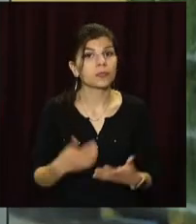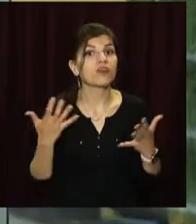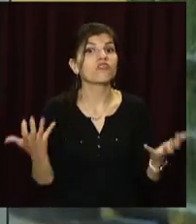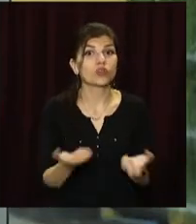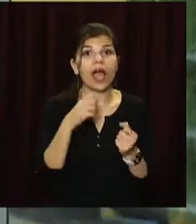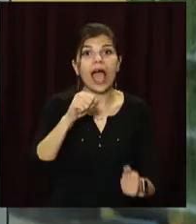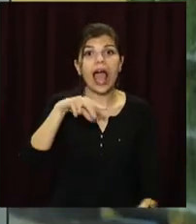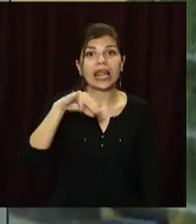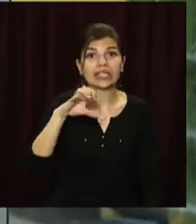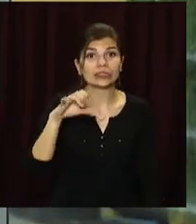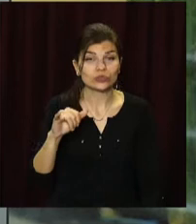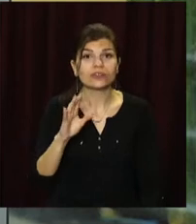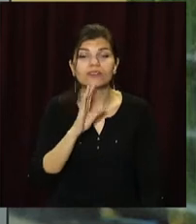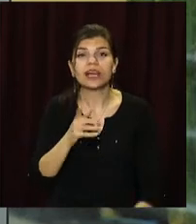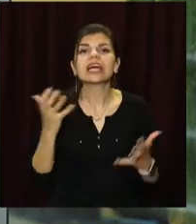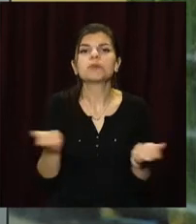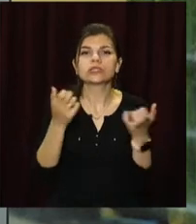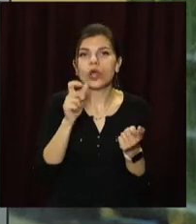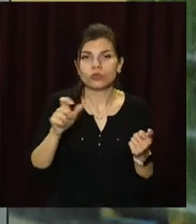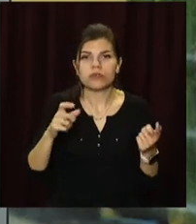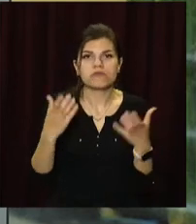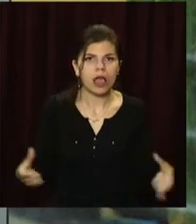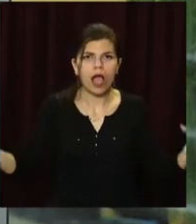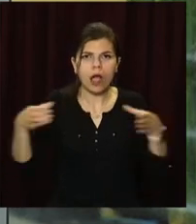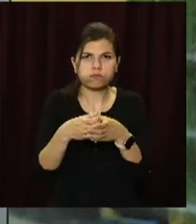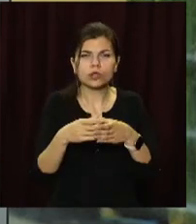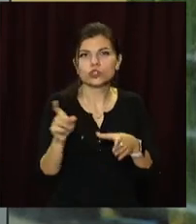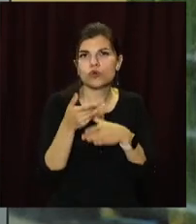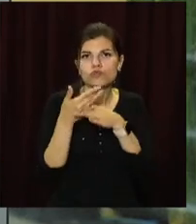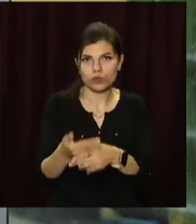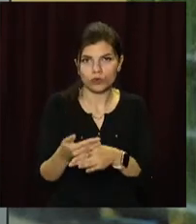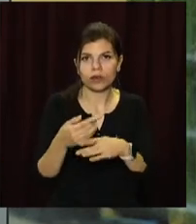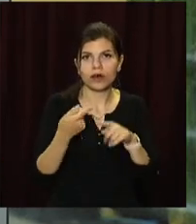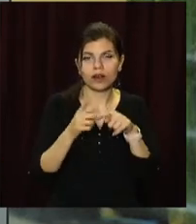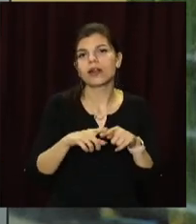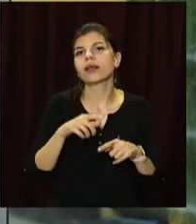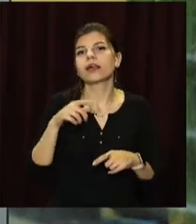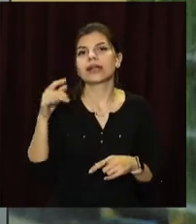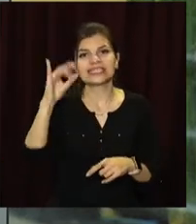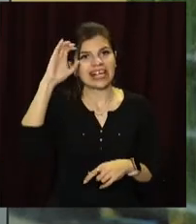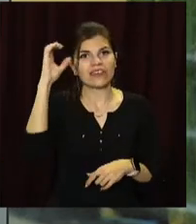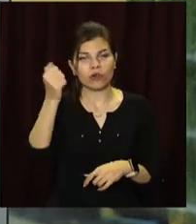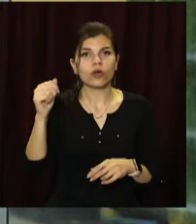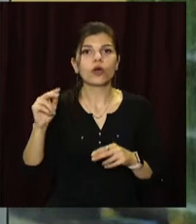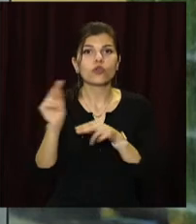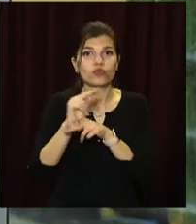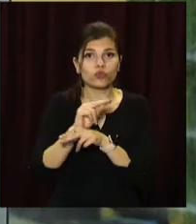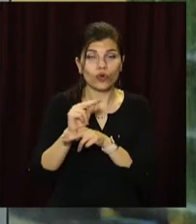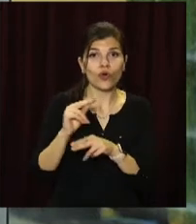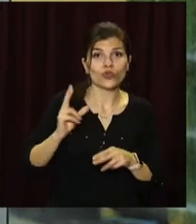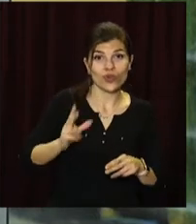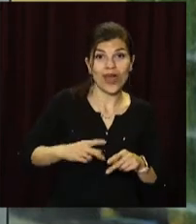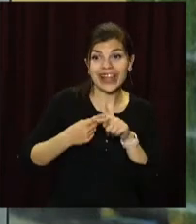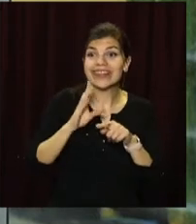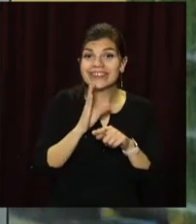Врятуємо Алісу Шевчик. ДСНСники України об'єдналися, щоб допомогти колезі саперу із Кривого Рогу вилікувати доньку. На вихідних